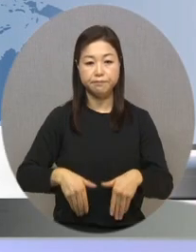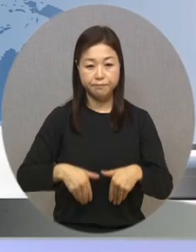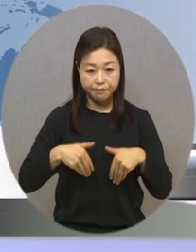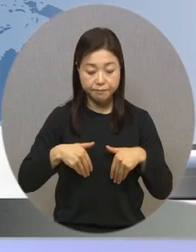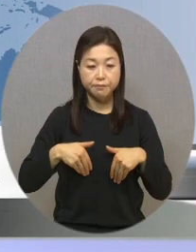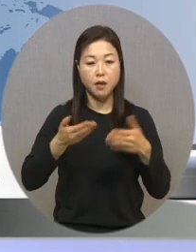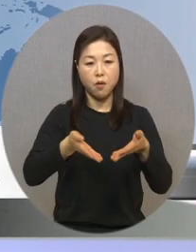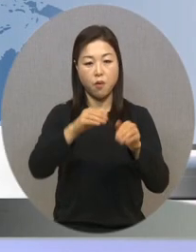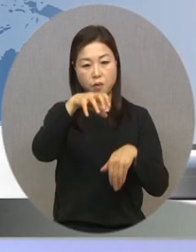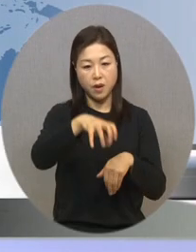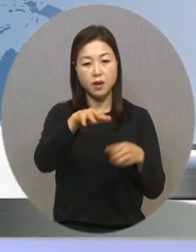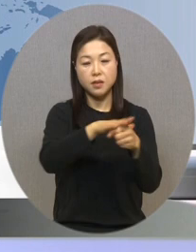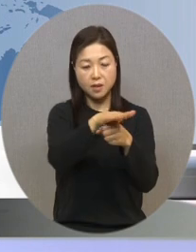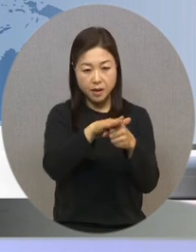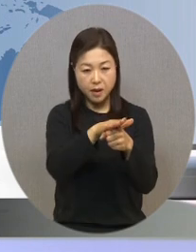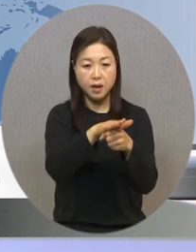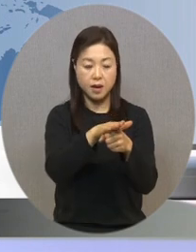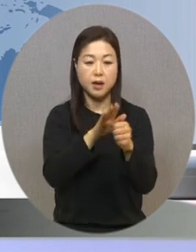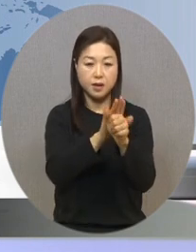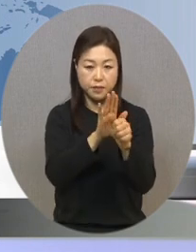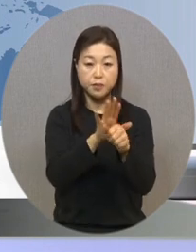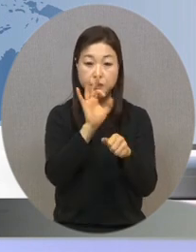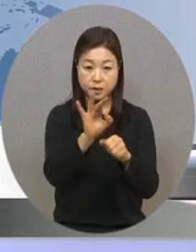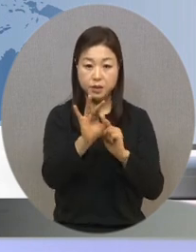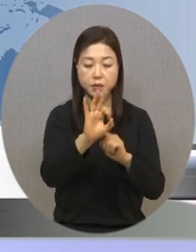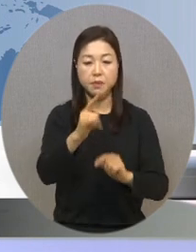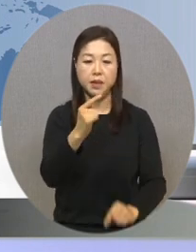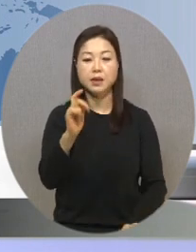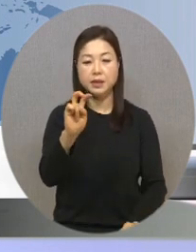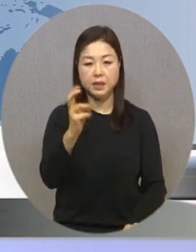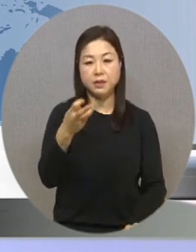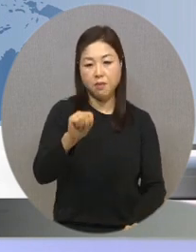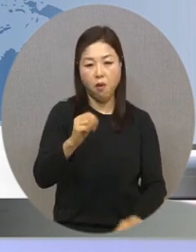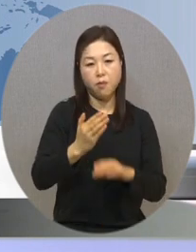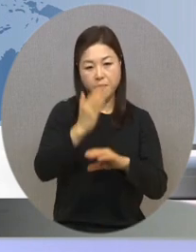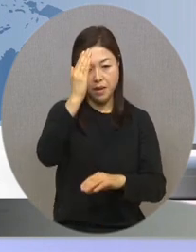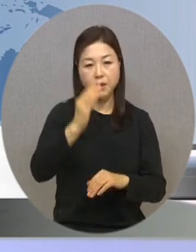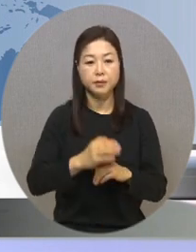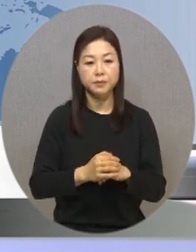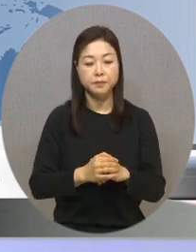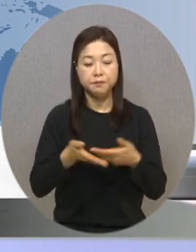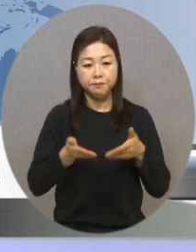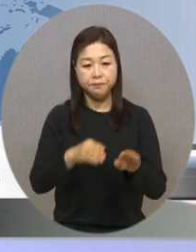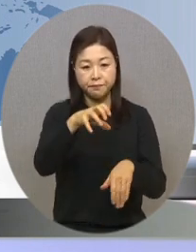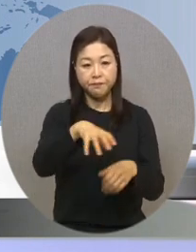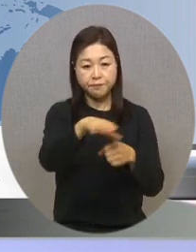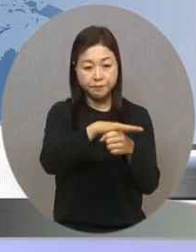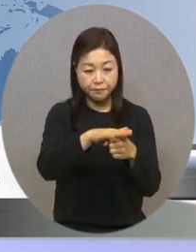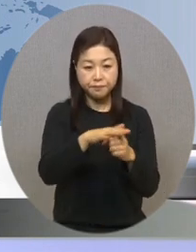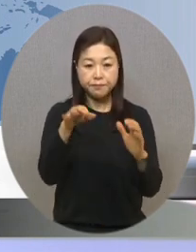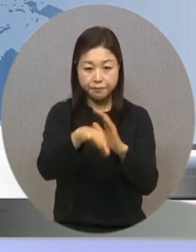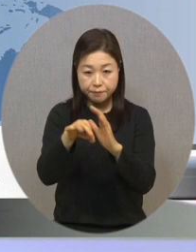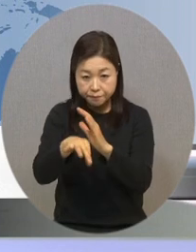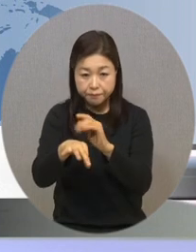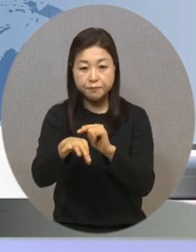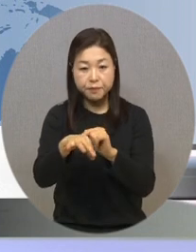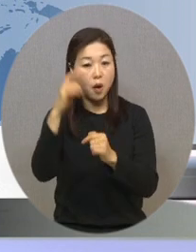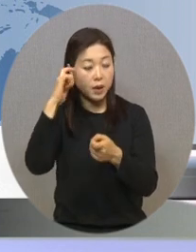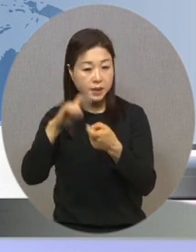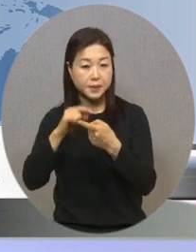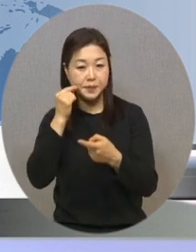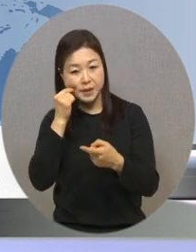전라남도의 고향사랑 기부금이 120억 원을 돌파했습니다. 고향사랑 기부제에 대한 관심과 인기에